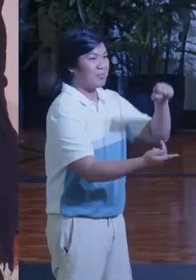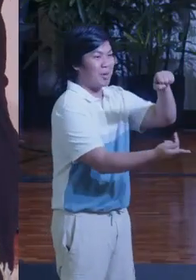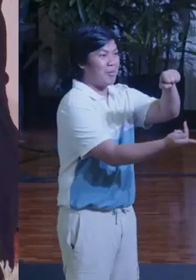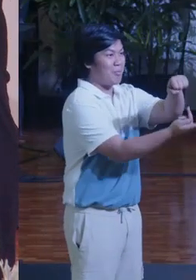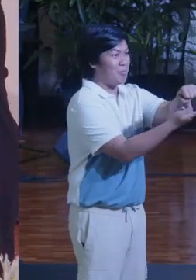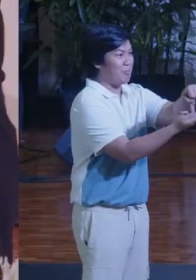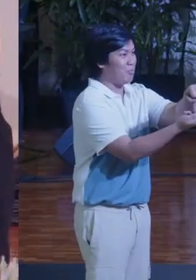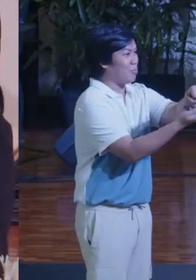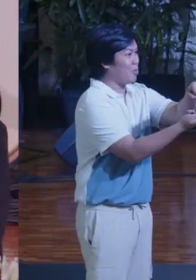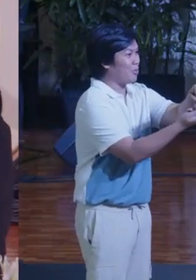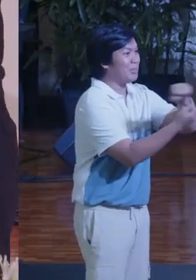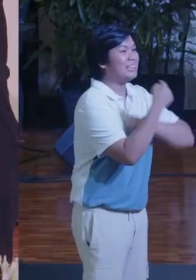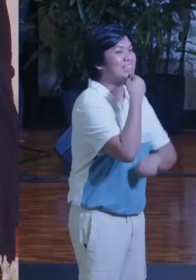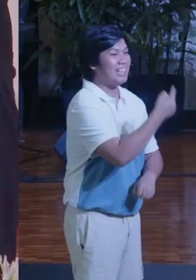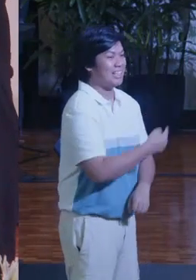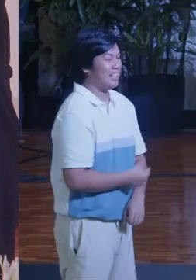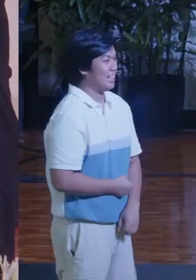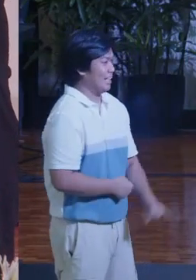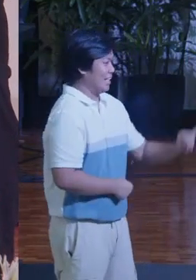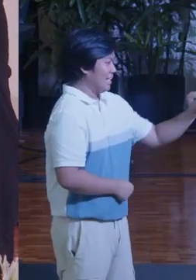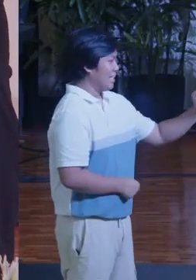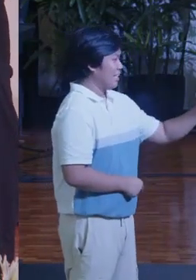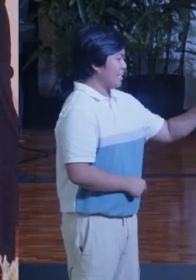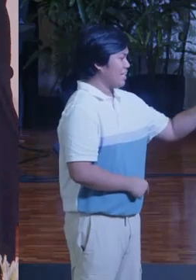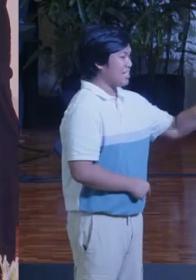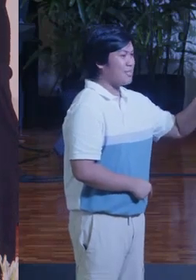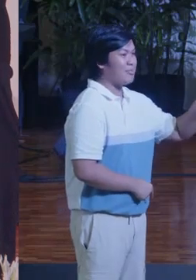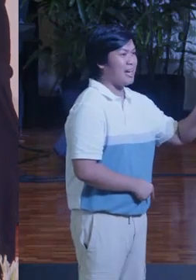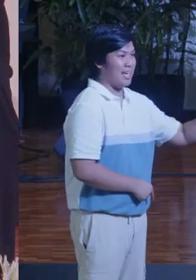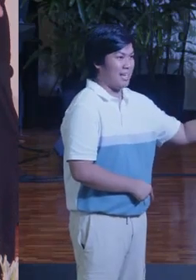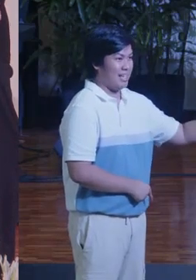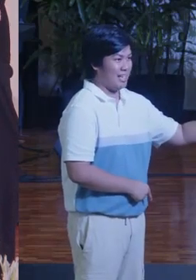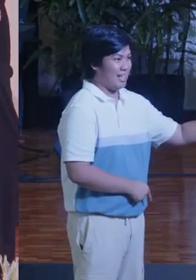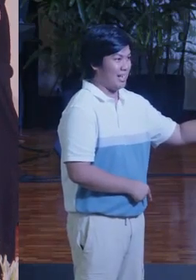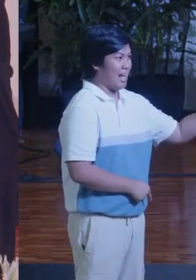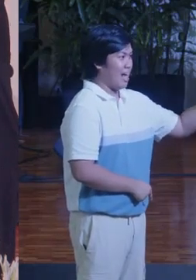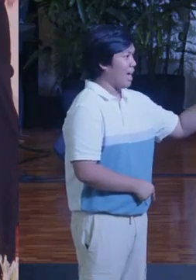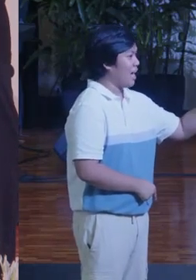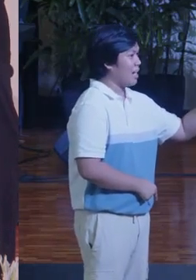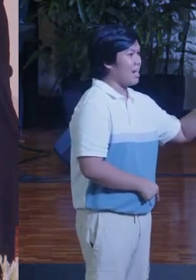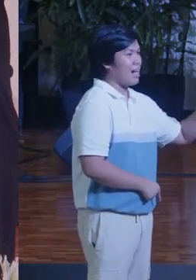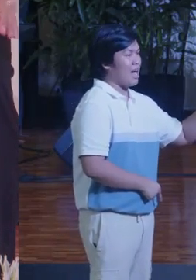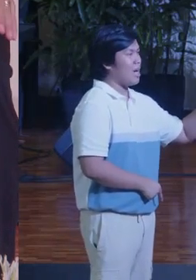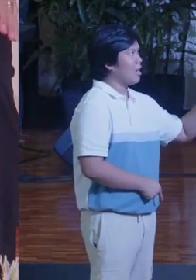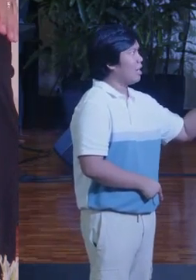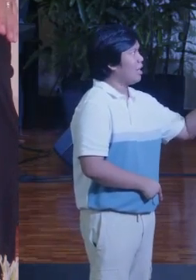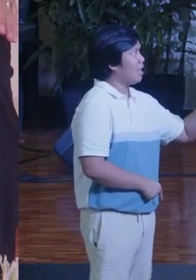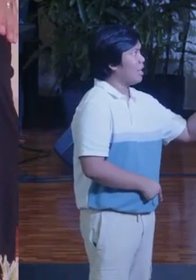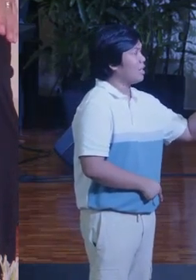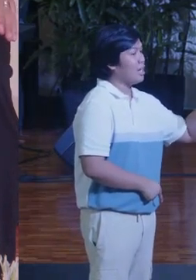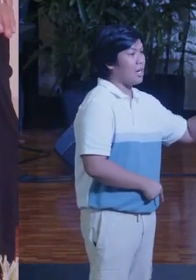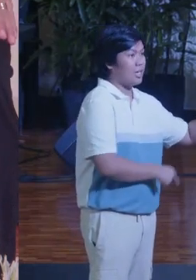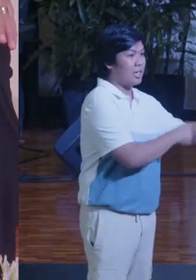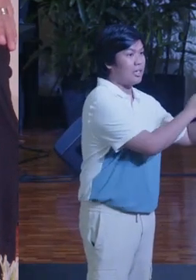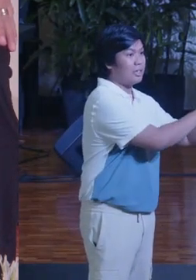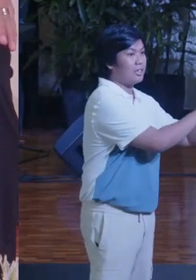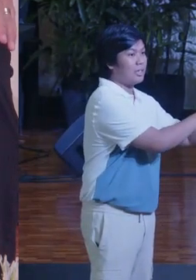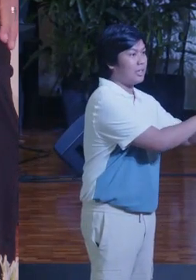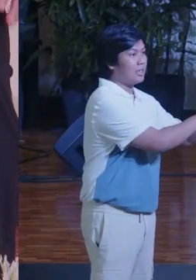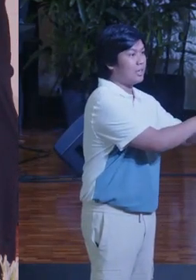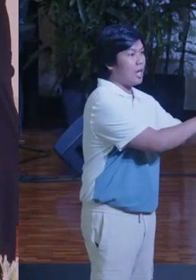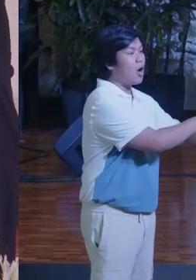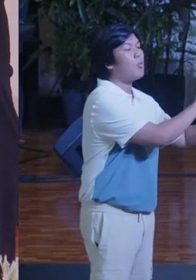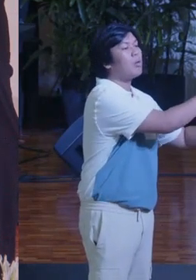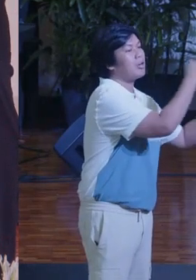interpreted allegorically. These women are two covenants. One is from Mount Sinai, bearing children for